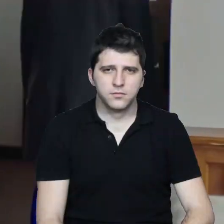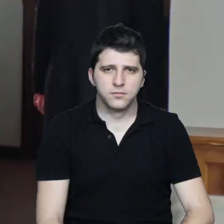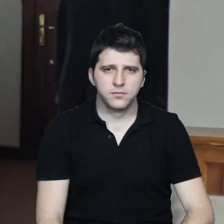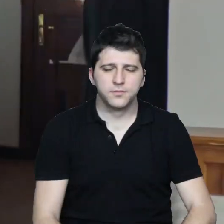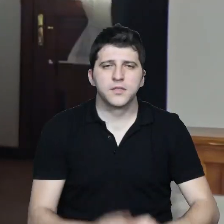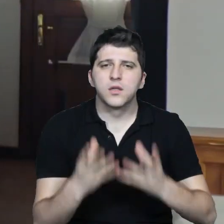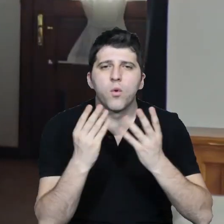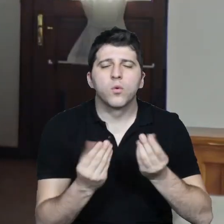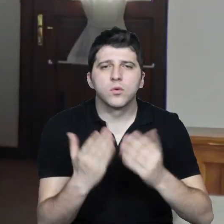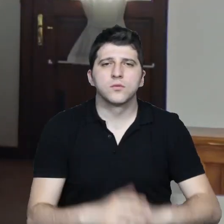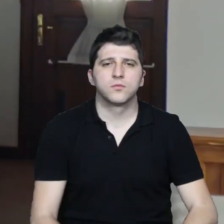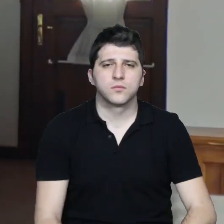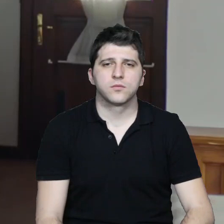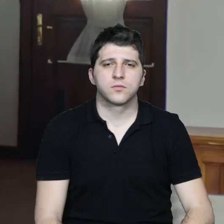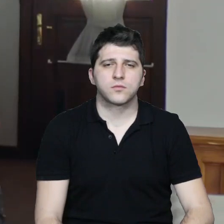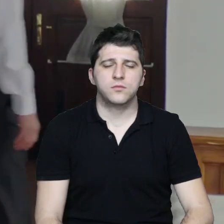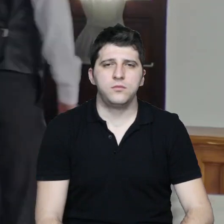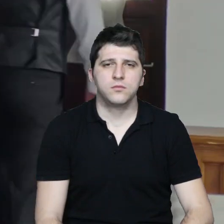Ali bilmem yaptı.